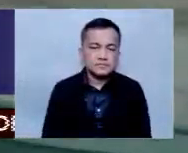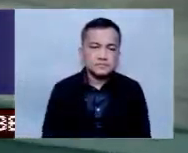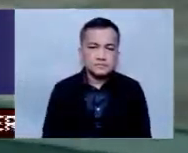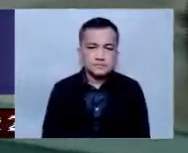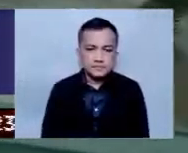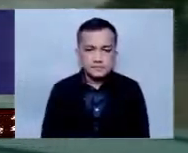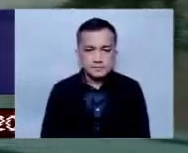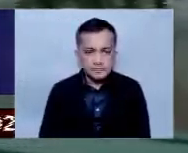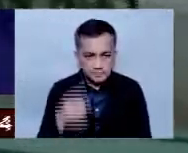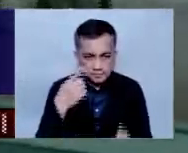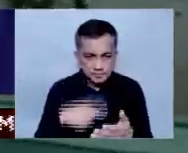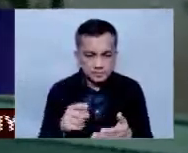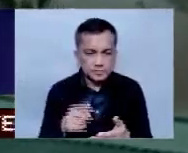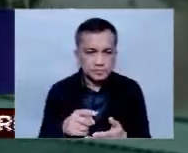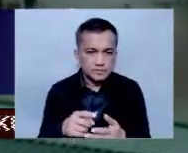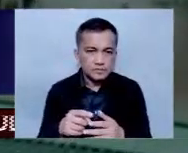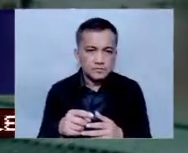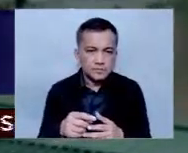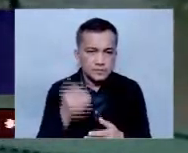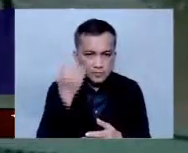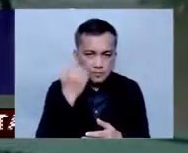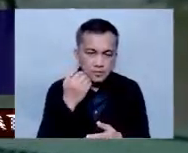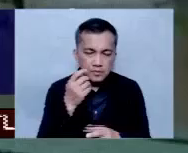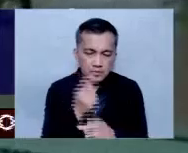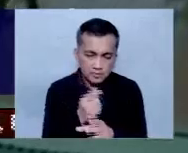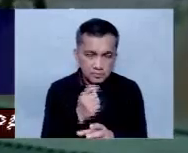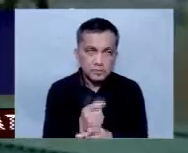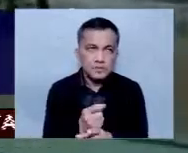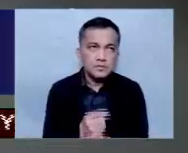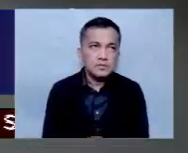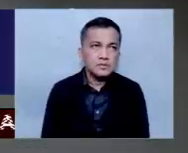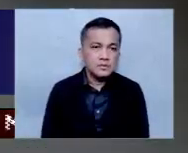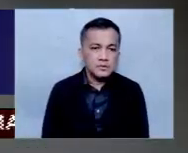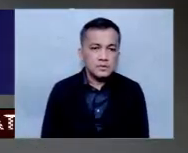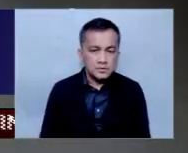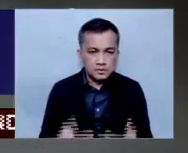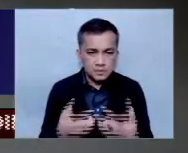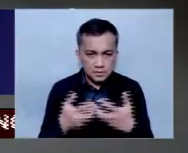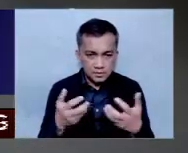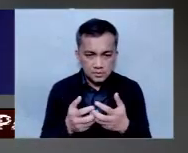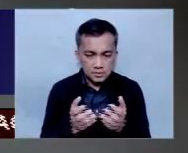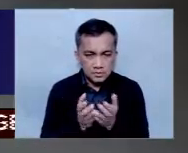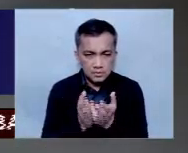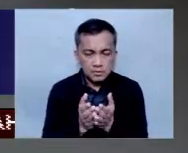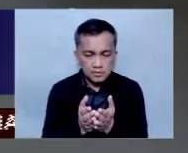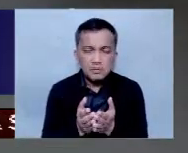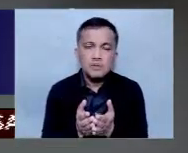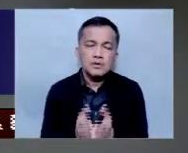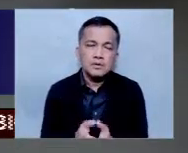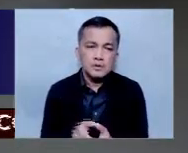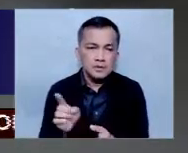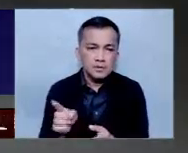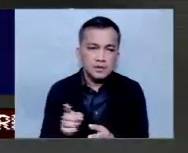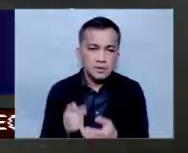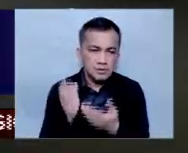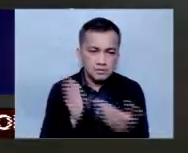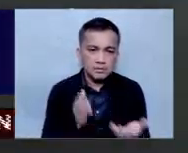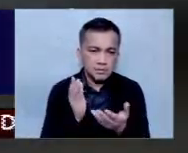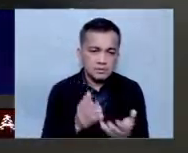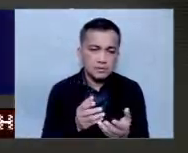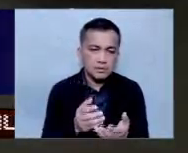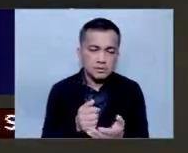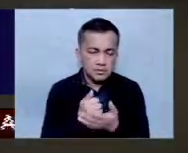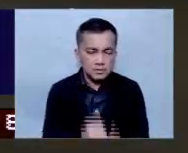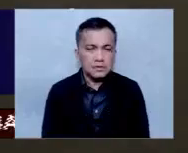din ng mga truck, kulang din ng mga rubber boat or mga rescue boats para magatid nga ng tulong.